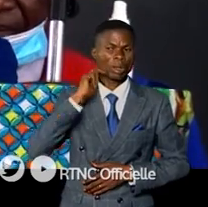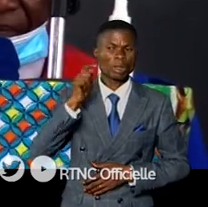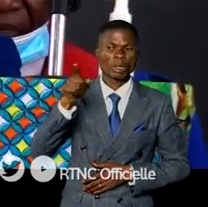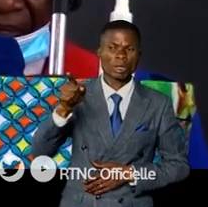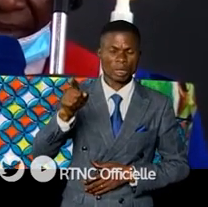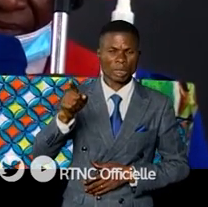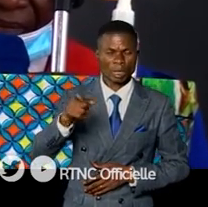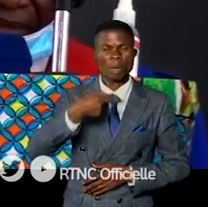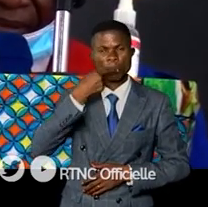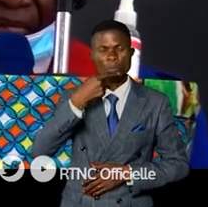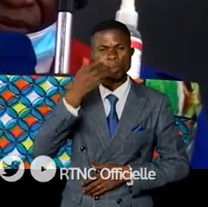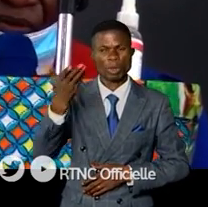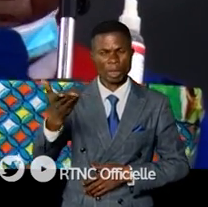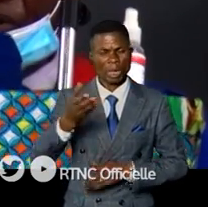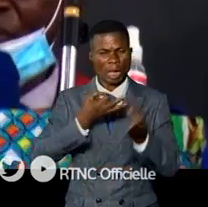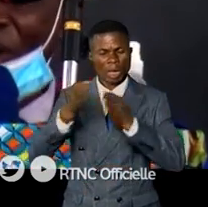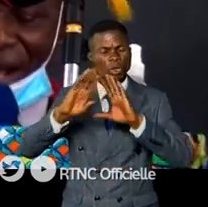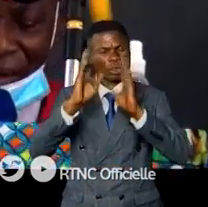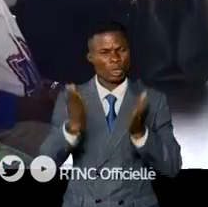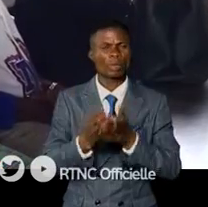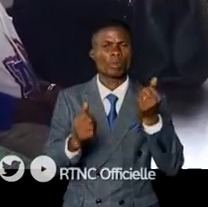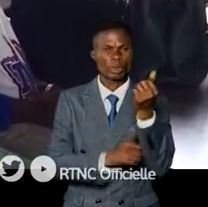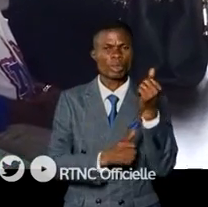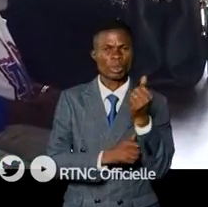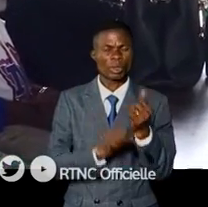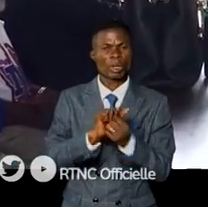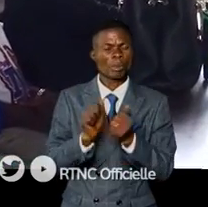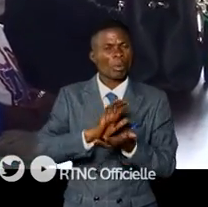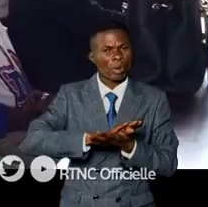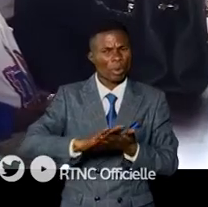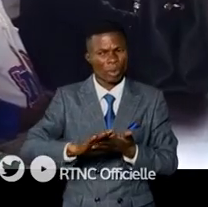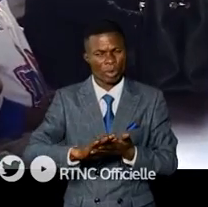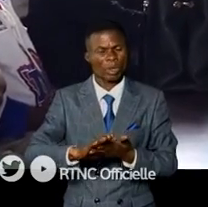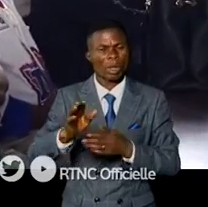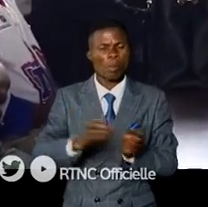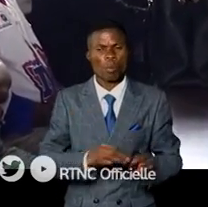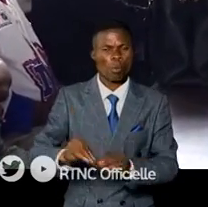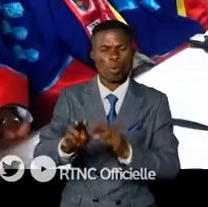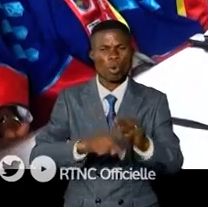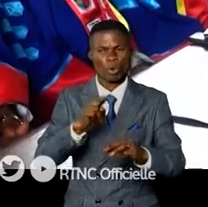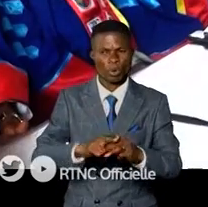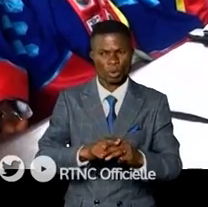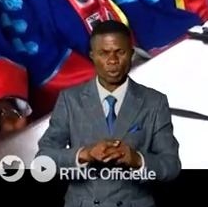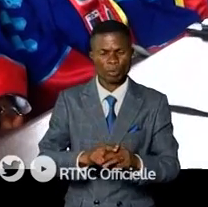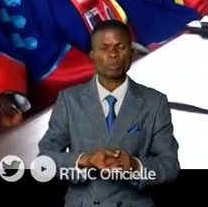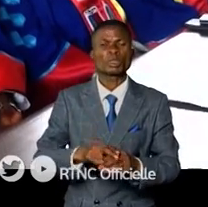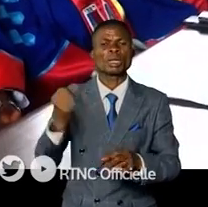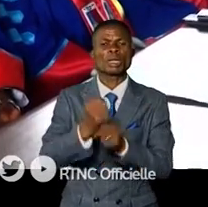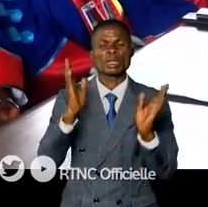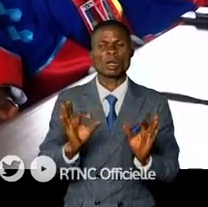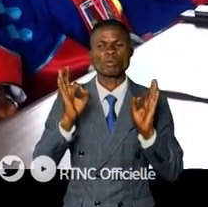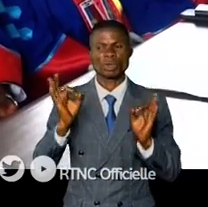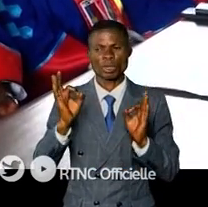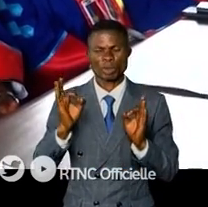ne s'est pas empêché de rappeler à l'auditoire des faits qui gênent la marche normale, la mécanisation des agents, le